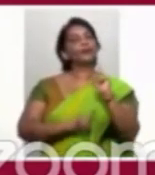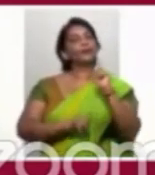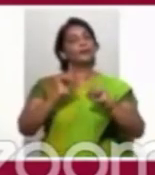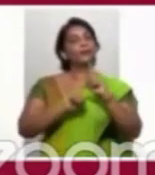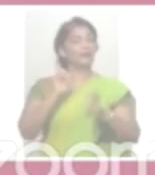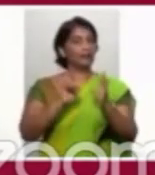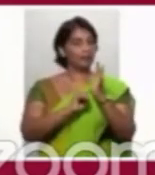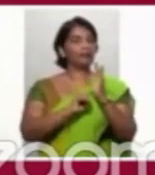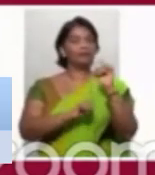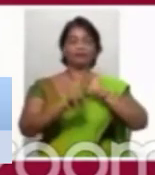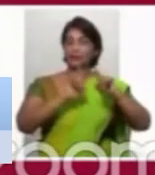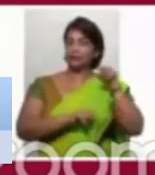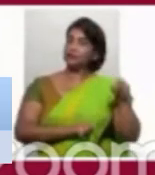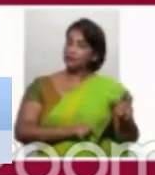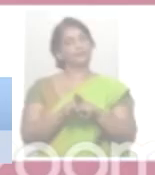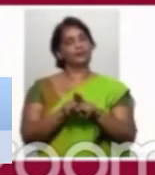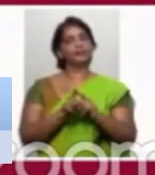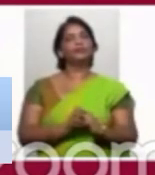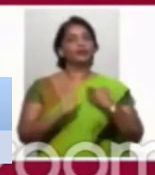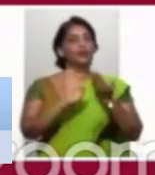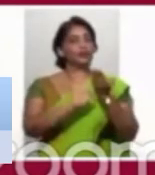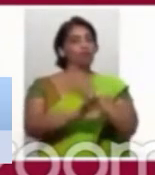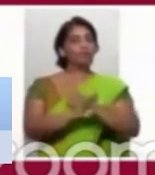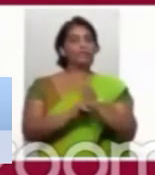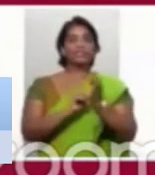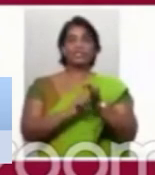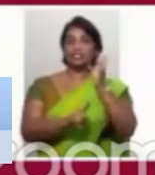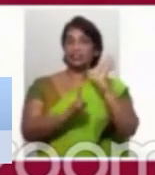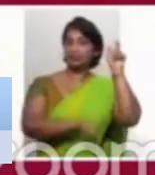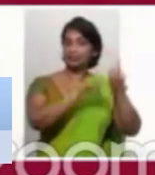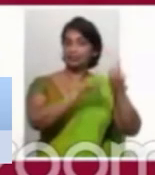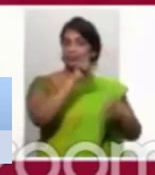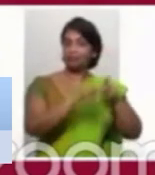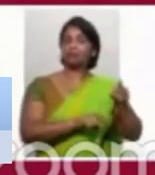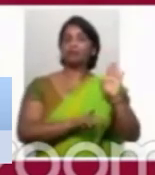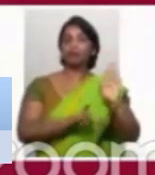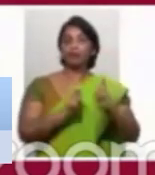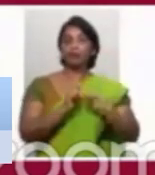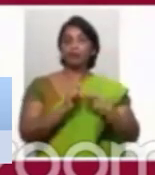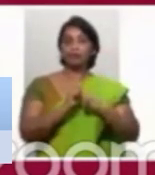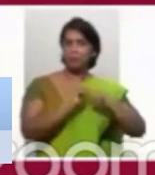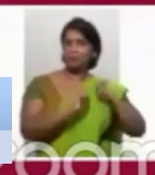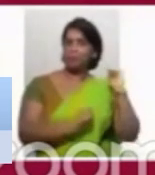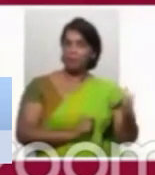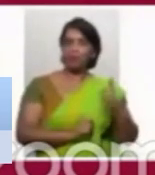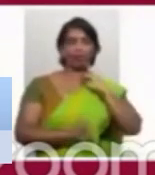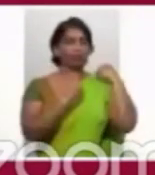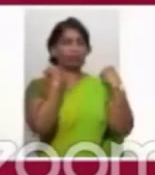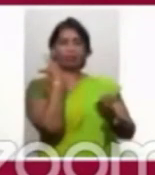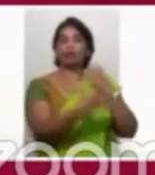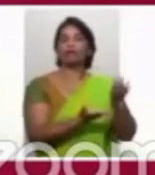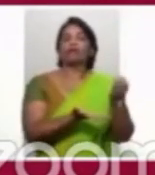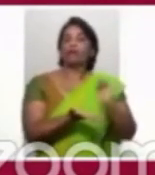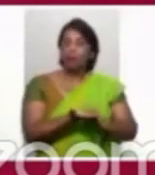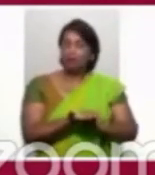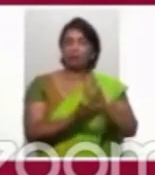පාර්ලිමේන්තු මන්ත්‍රීවරුන්ගේ ඇමතිවරුන්ගේ සහ හිටපු ජනාධිපතිවරුන්ගේ හිමිකම් දීමනා සහ වරප්‍රසාද